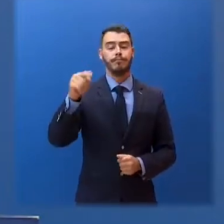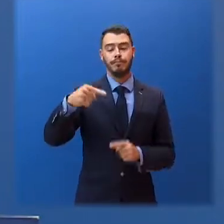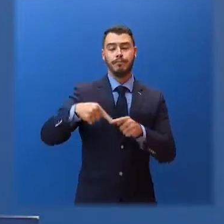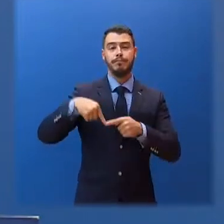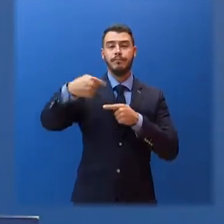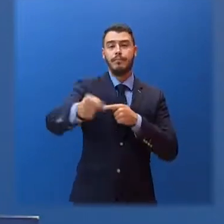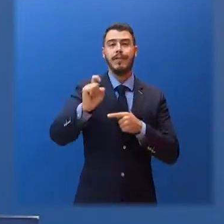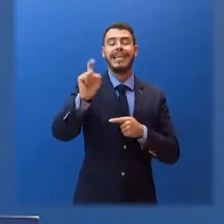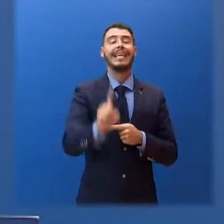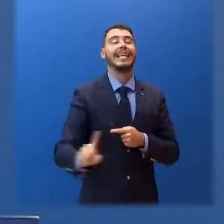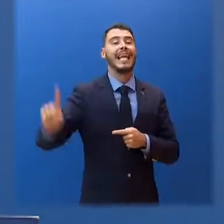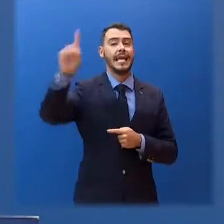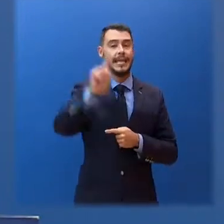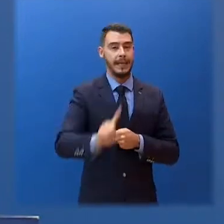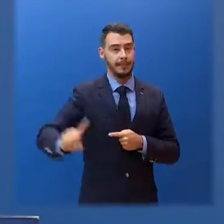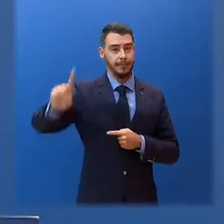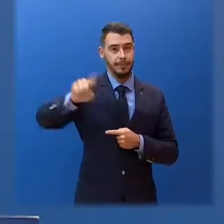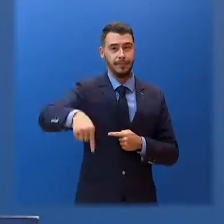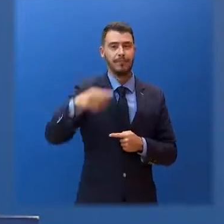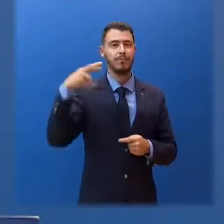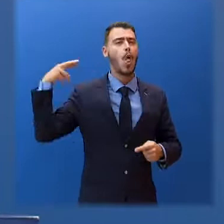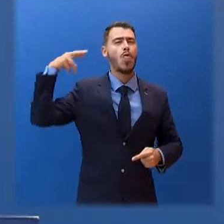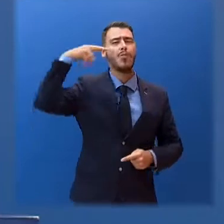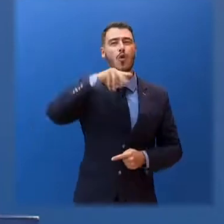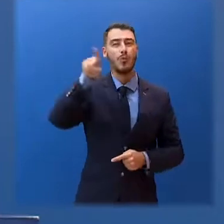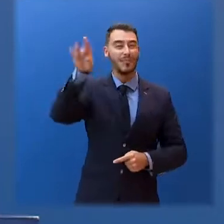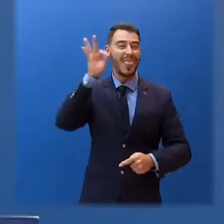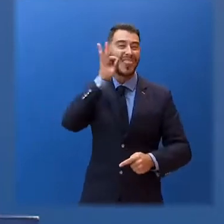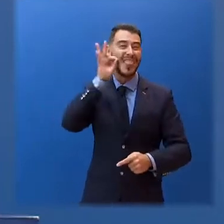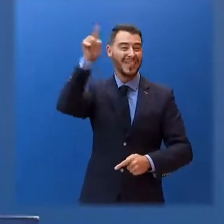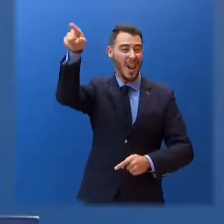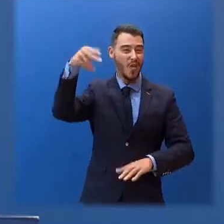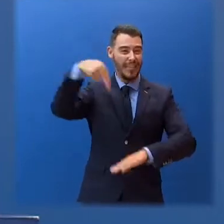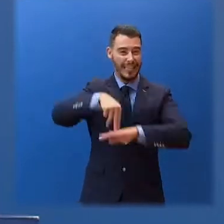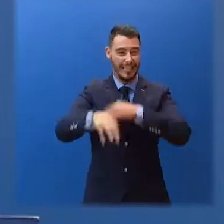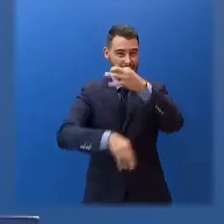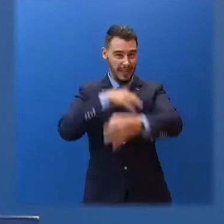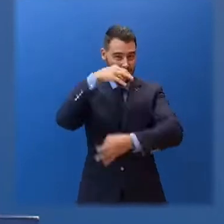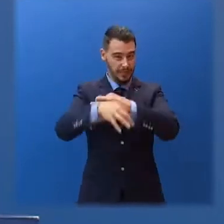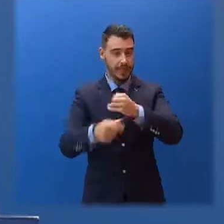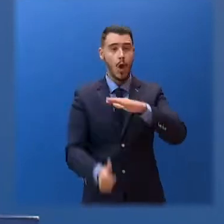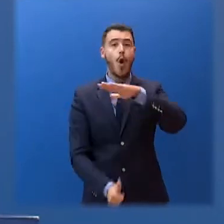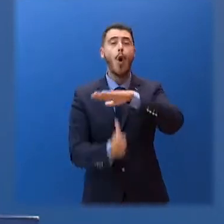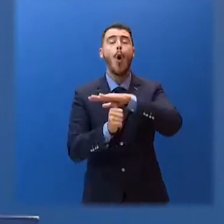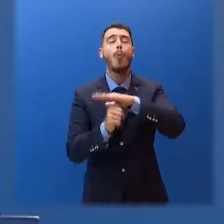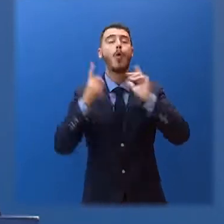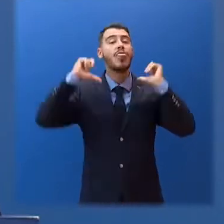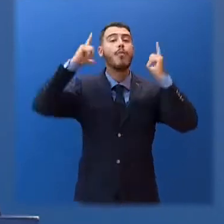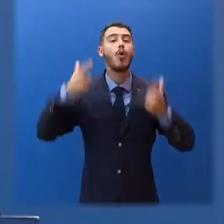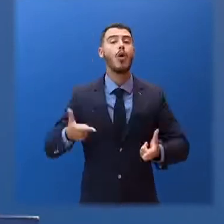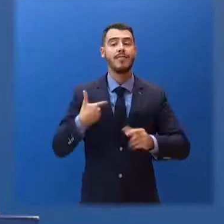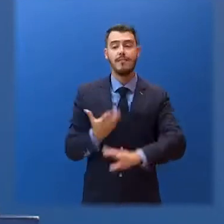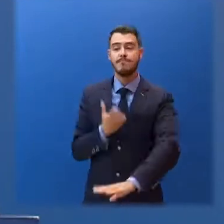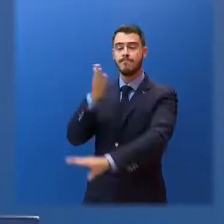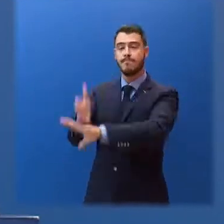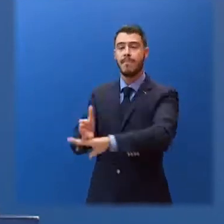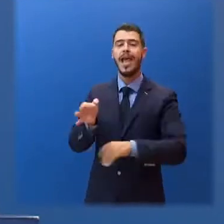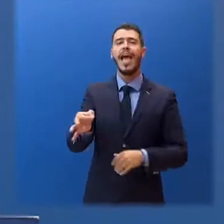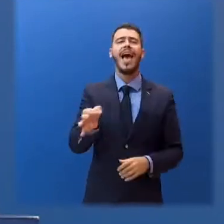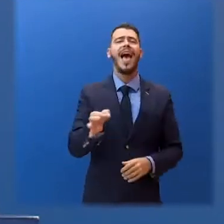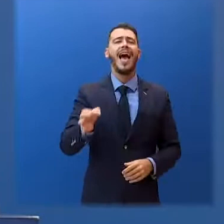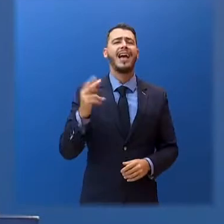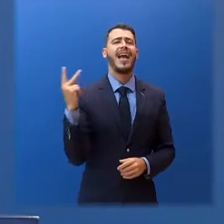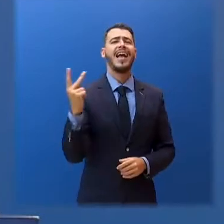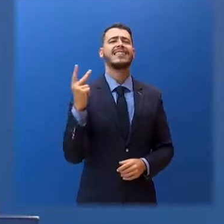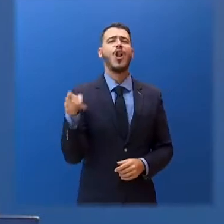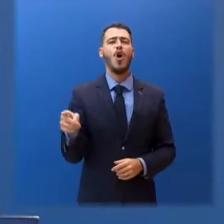Κυριακή, την ώρα που ο Πρωθυπουργός θα είναι στη Θεσσαλονίκη και θα παραχωρεί τη συνέντευξη τύπου, η Πρόεδρος της Δημοκρατίας θα επισκεφθεί το Καστελόριζο. Αν υπάρχει προβληματισμό στην κυβέρνηση